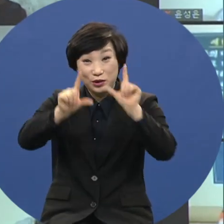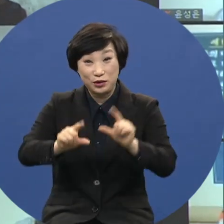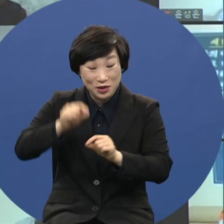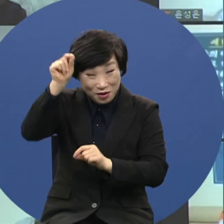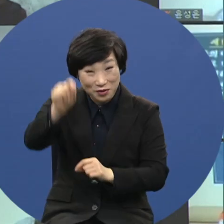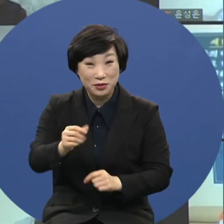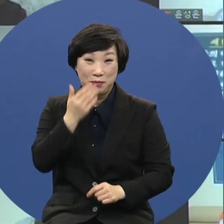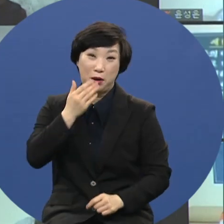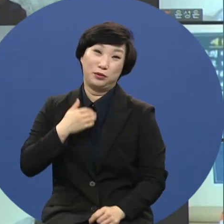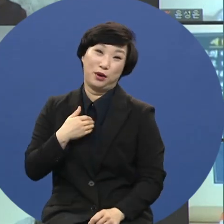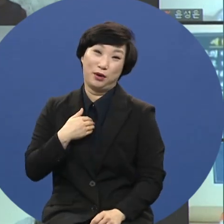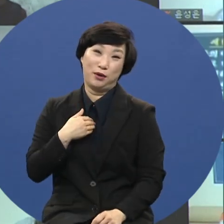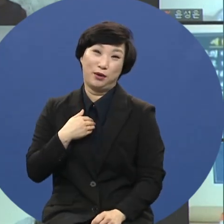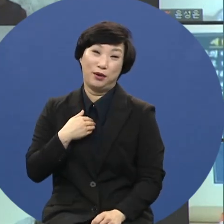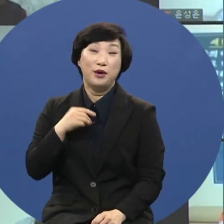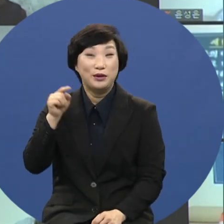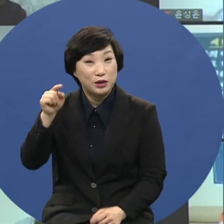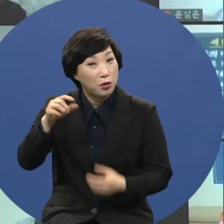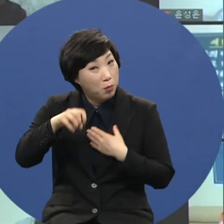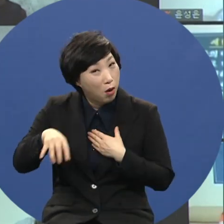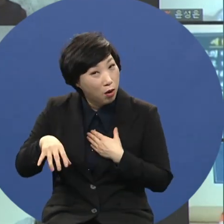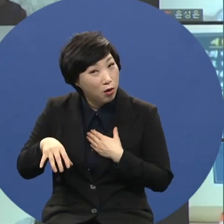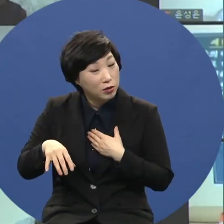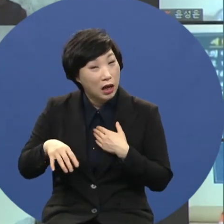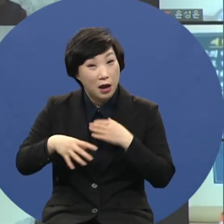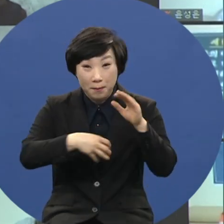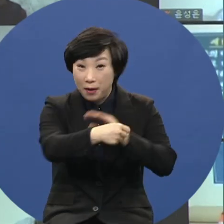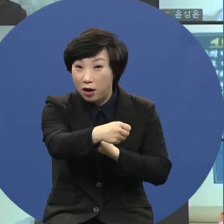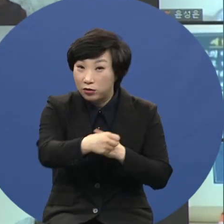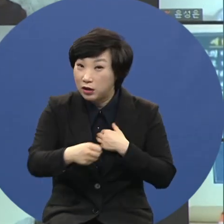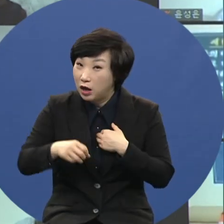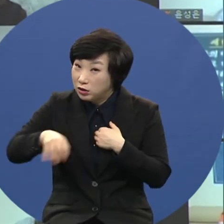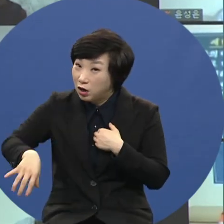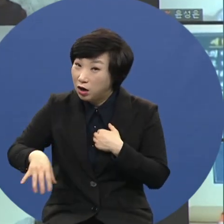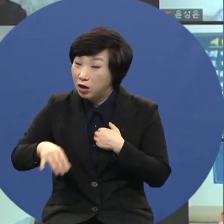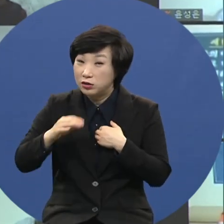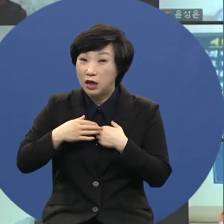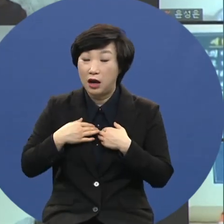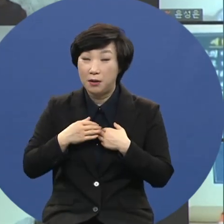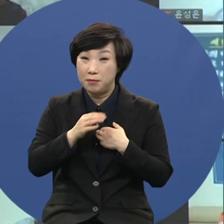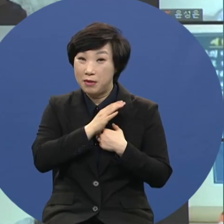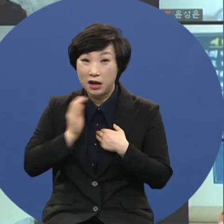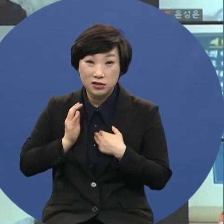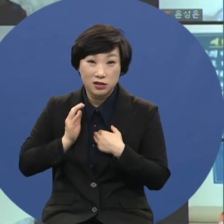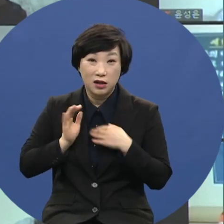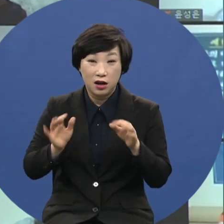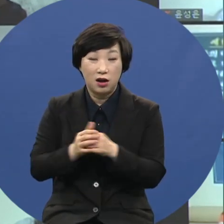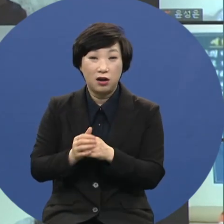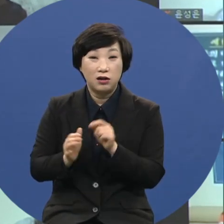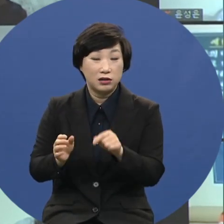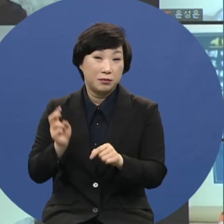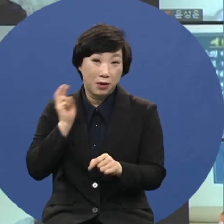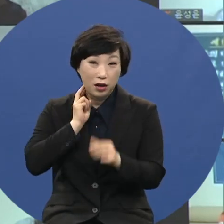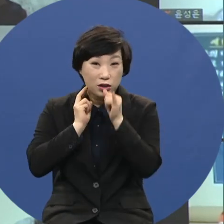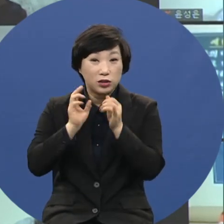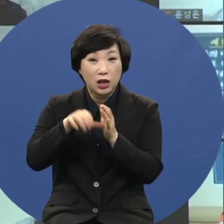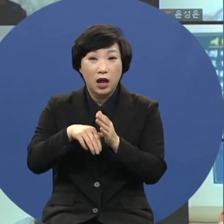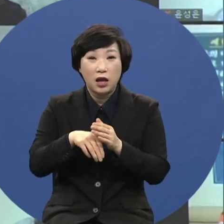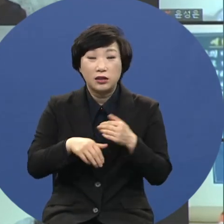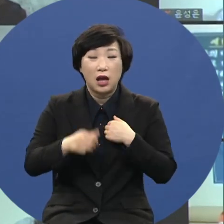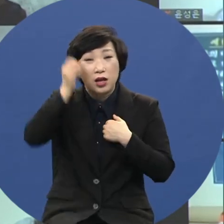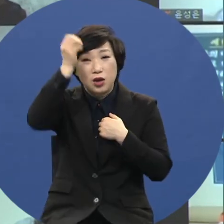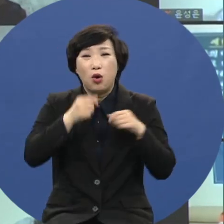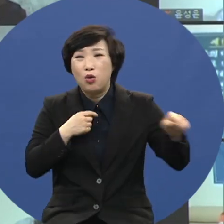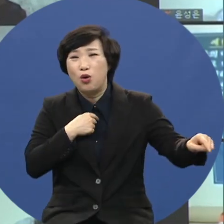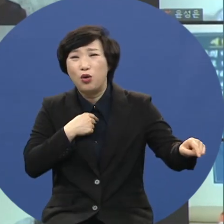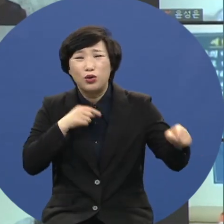되니까 이거 놓치고 이거 빼앗기고 이걸 잊어버리고 이걸 배신하고 이걸 배도할 때 당할 내